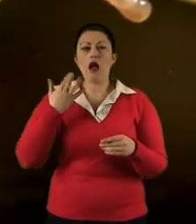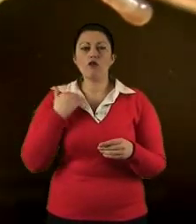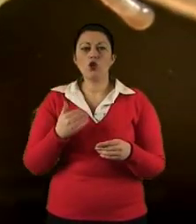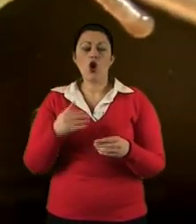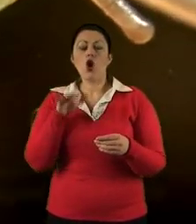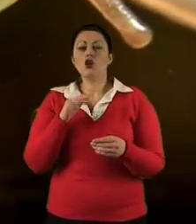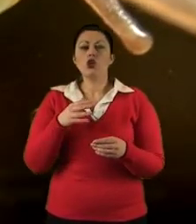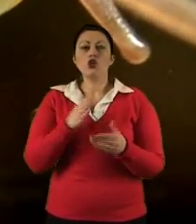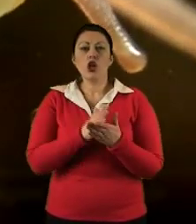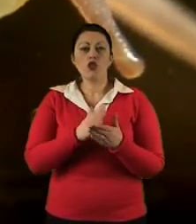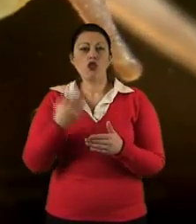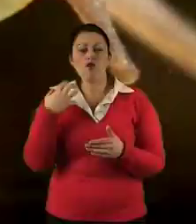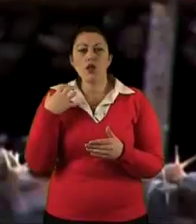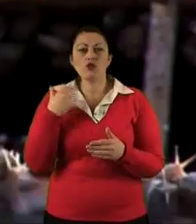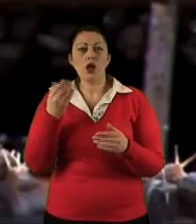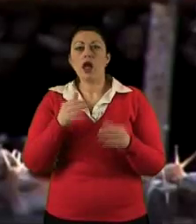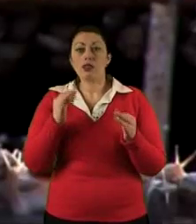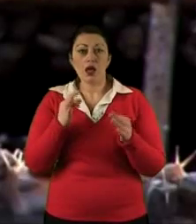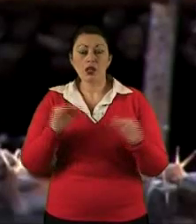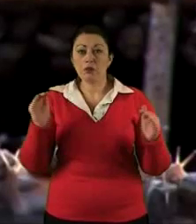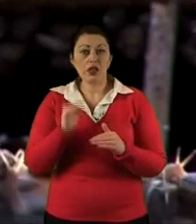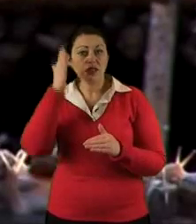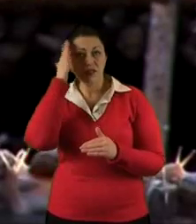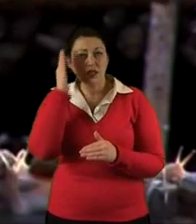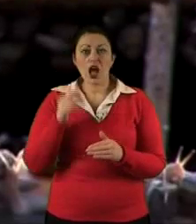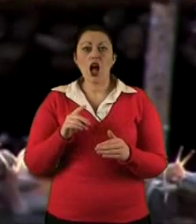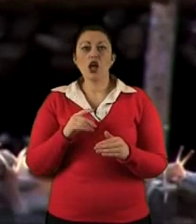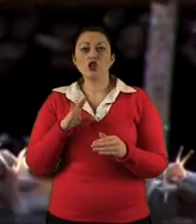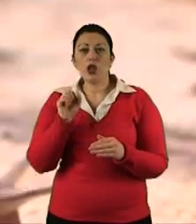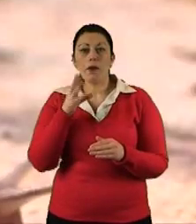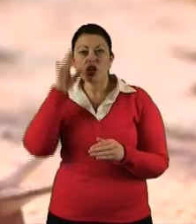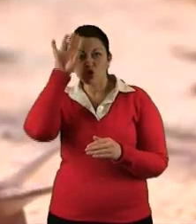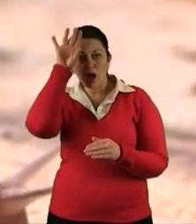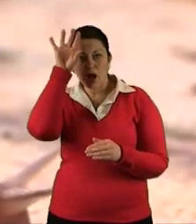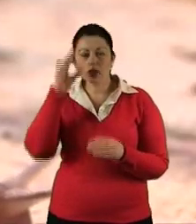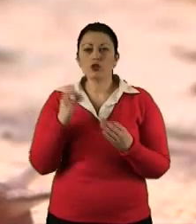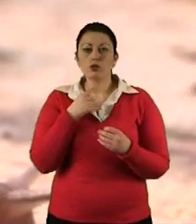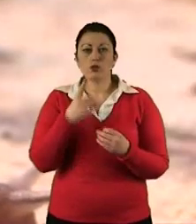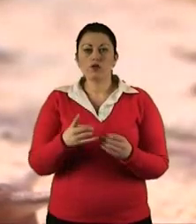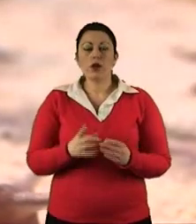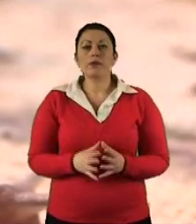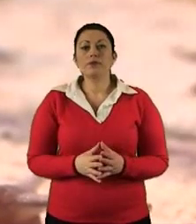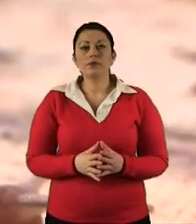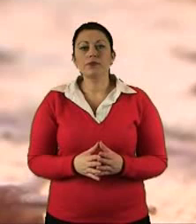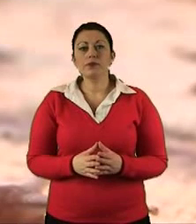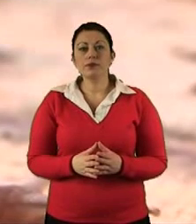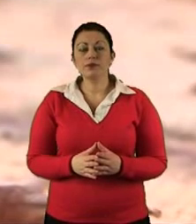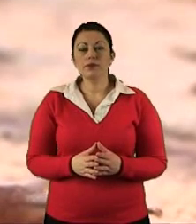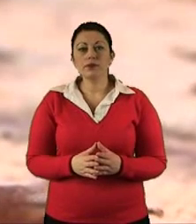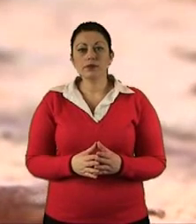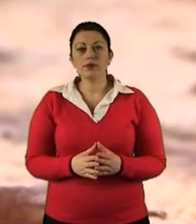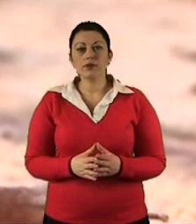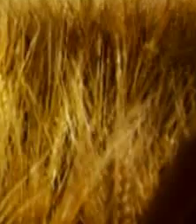tereny naturalne, prawdopodobnie już od czasów wczesnego średniowiecza. Mniej znane są ślimaki szare, o których dziś jeszcze